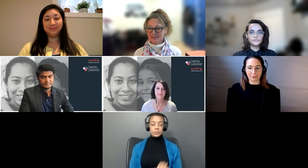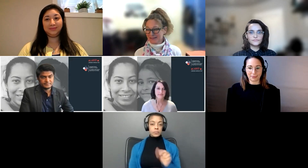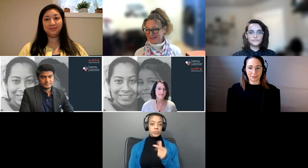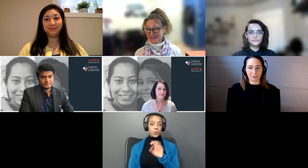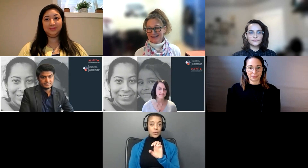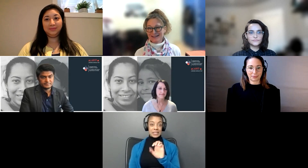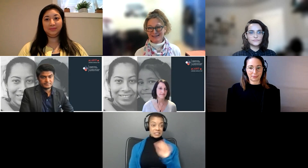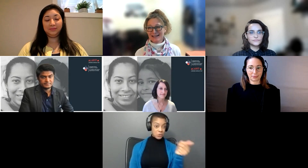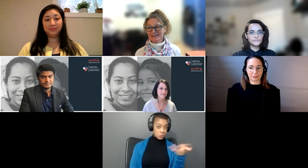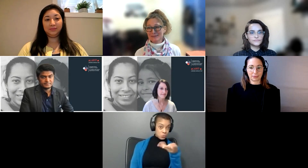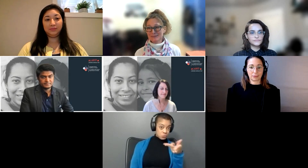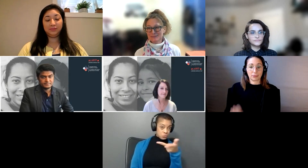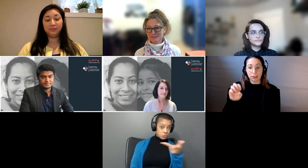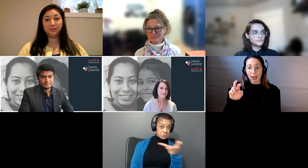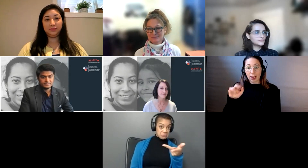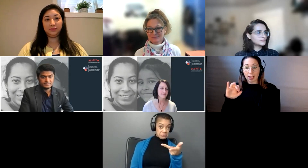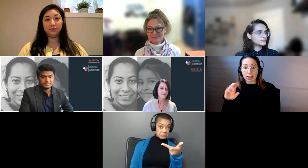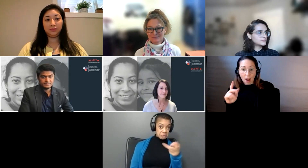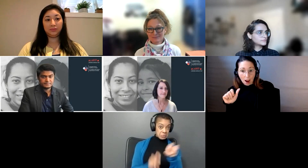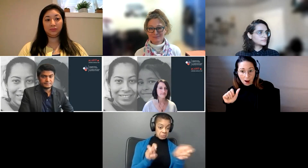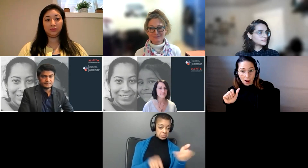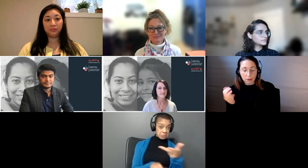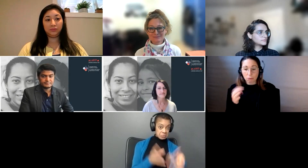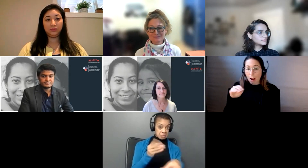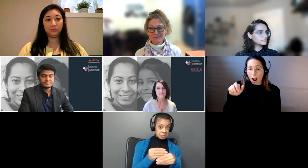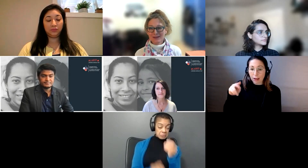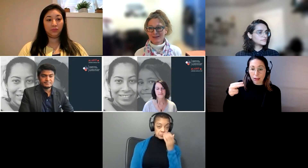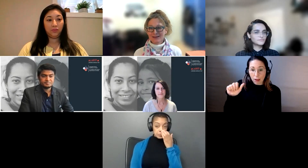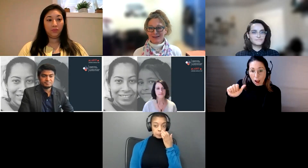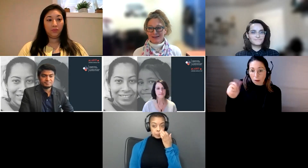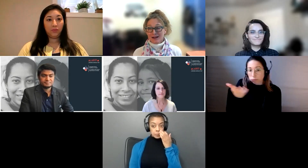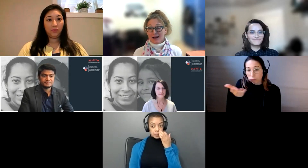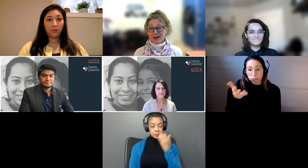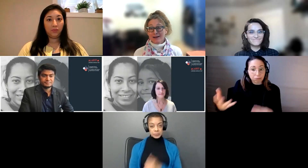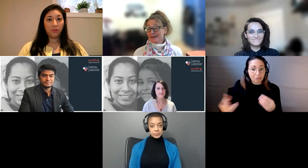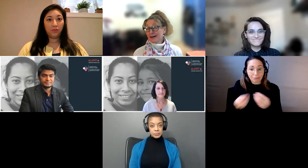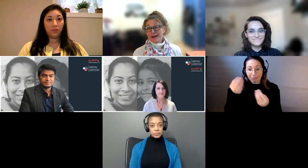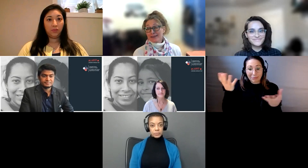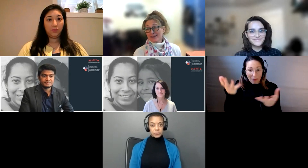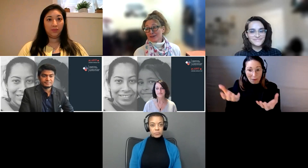Erica, Martha, est-ce que avez-vous de quoi rajouter?